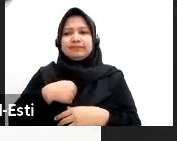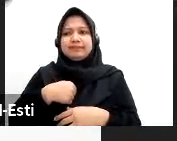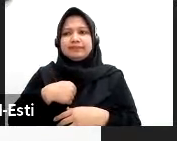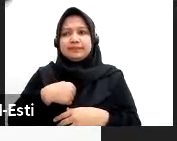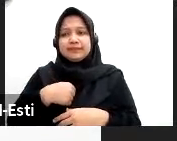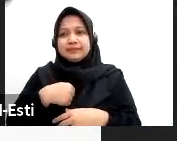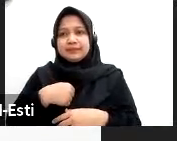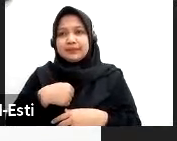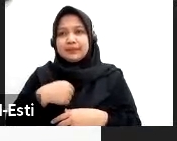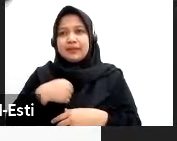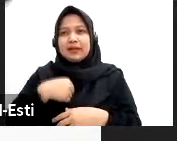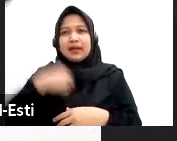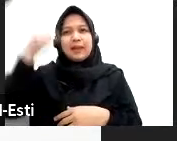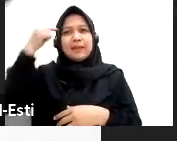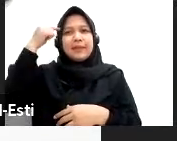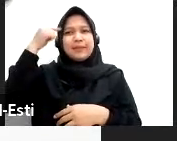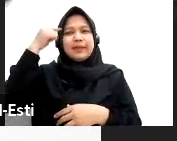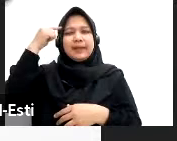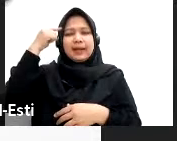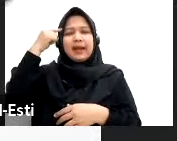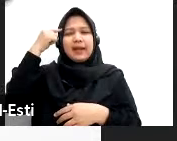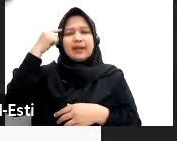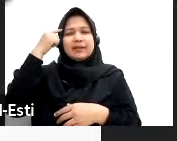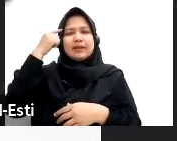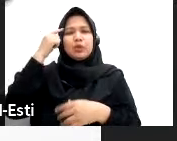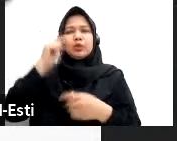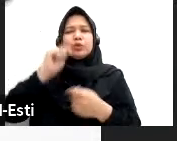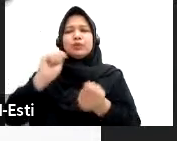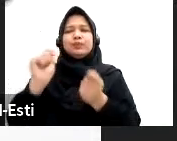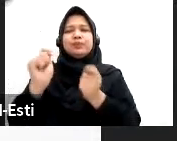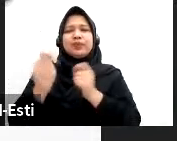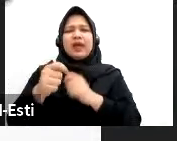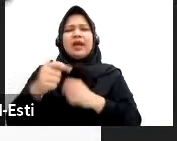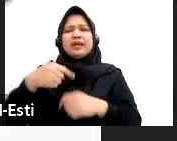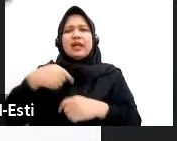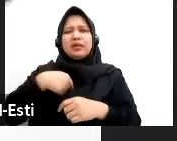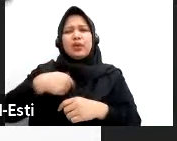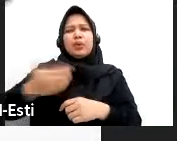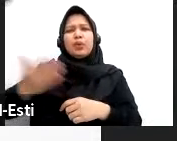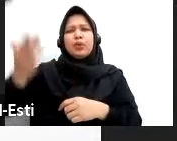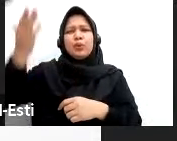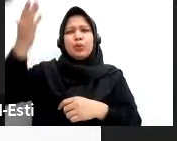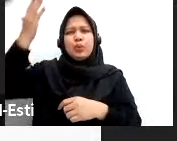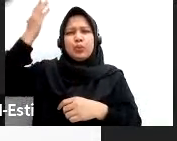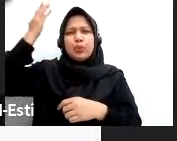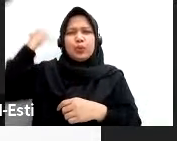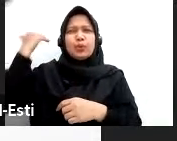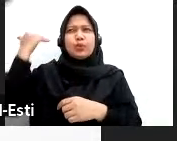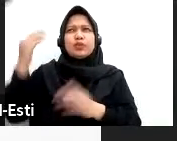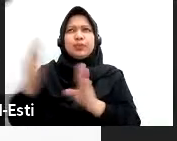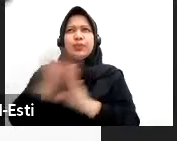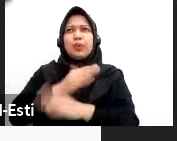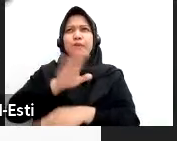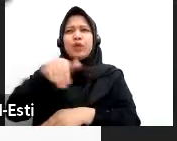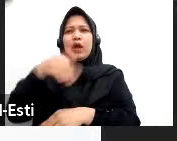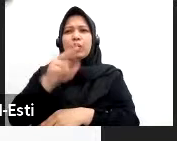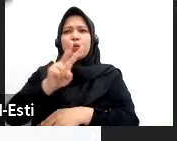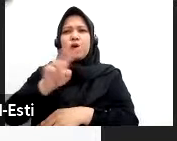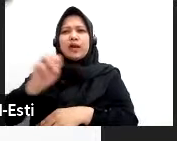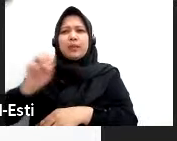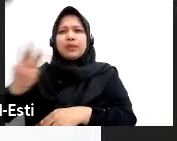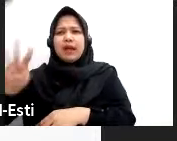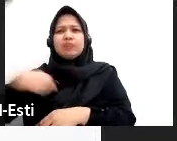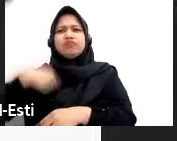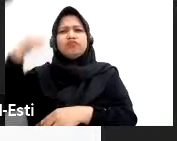dan ini sudah saya pikirkan dulu jauh sebelumnya sejak tahun 2003 itu